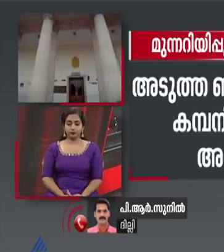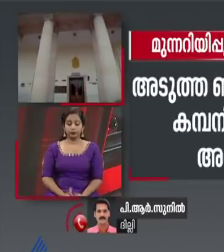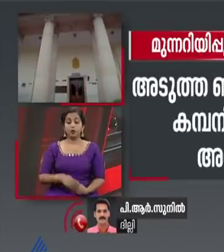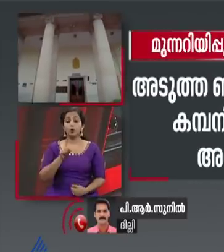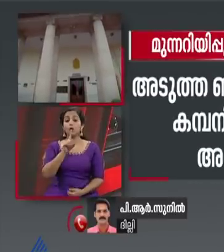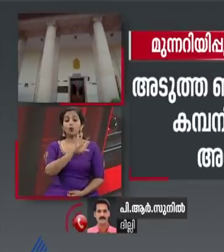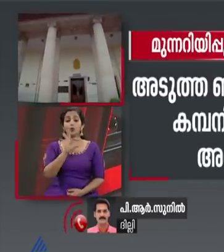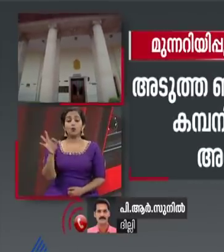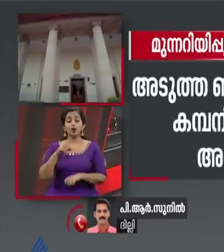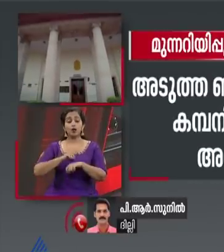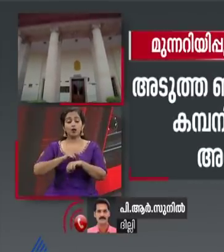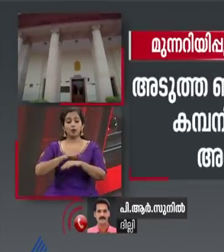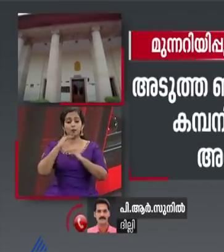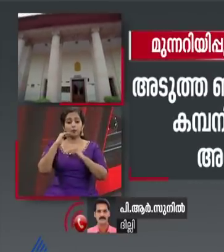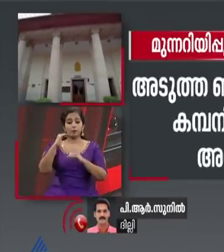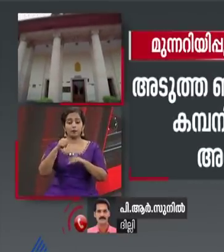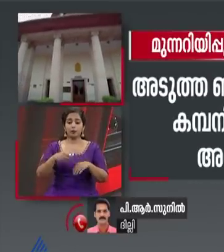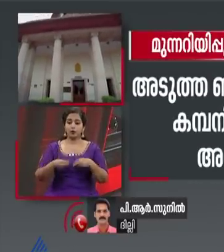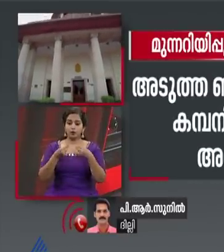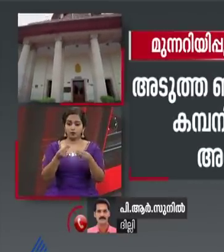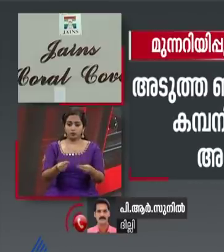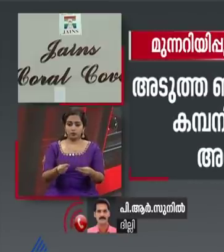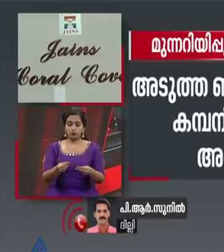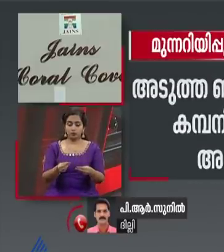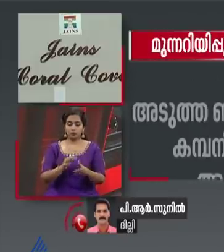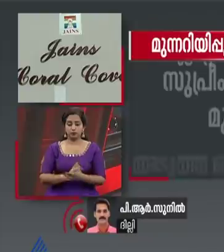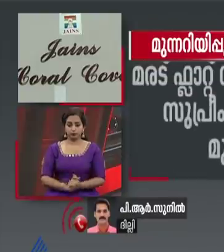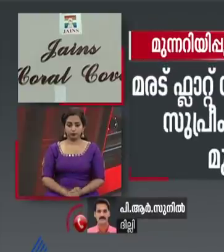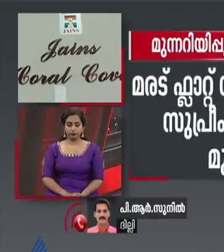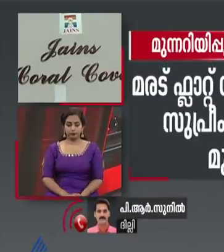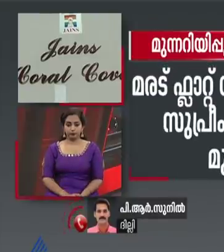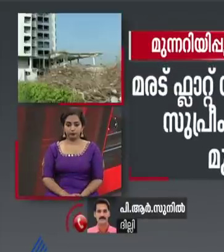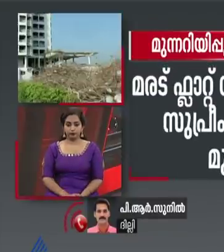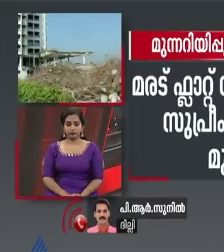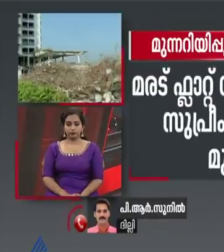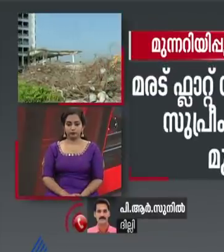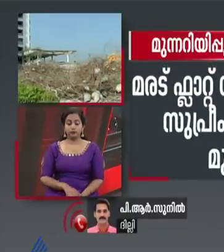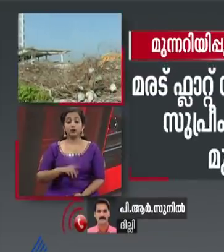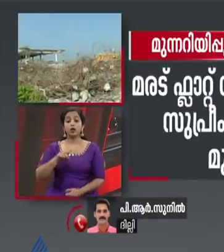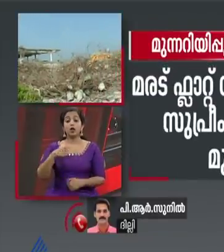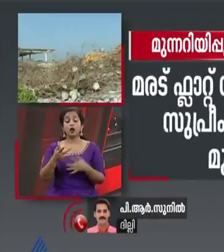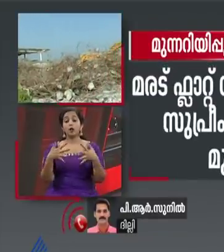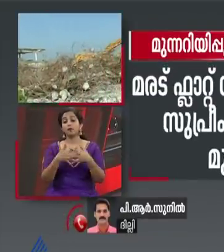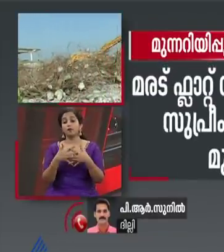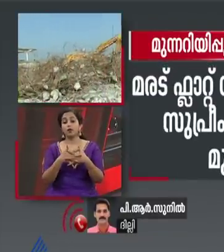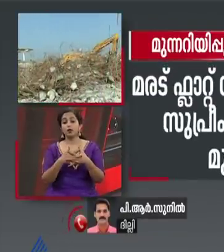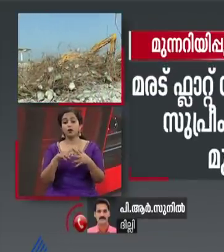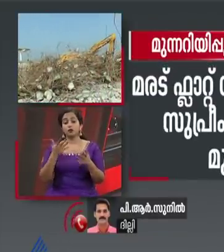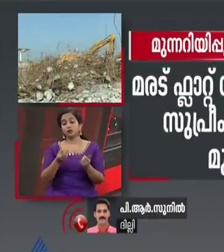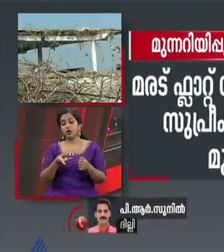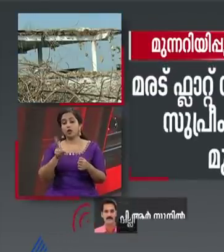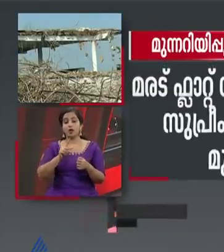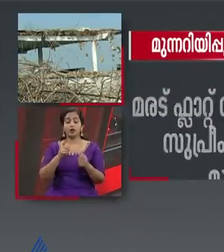ഒരാഴ്ചത്തെ സമയം ഫ്ളാറ്റ് നിർമ്മാതാക്കൾക്ക് നിലപാട് അറിയിക്കാൻ സുപ്രീംകോടതി നൽകിയിരിക്കുകയാണ്. അടുത്ത ബുധനാഴ്ച കേസ് വീണ്ടും സുപ്രീംകോടതി